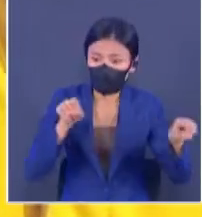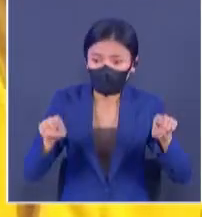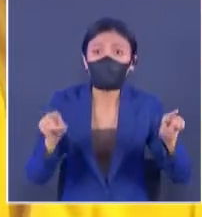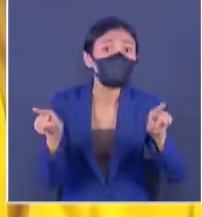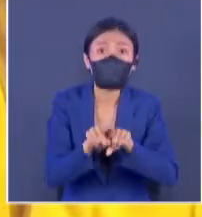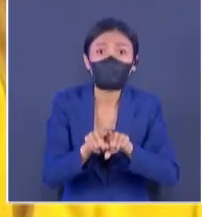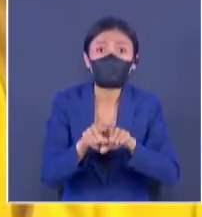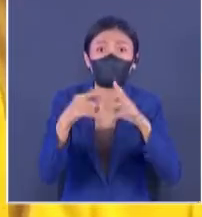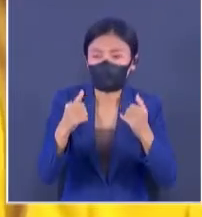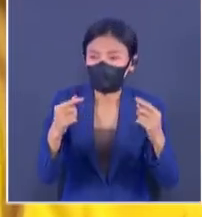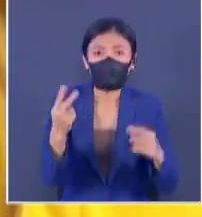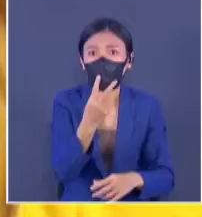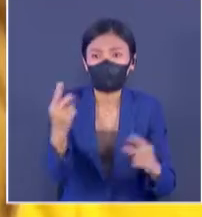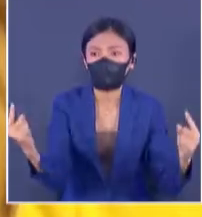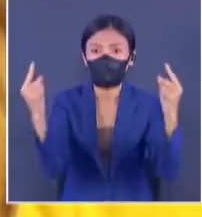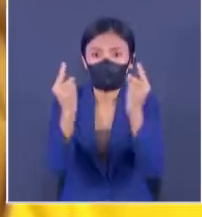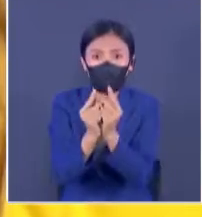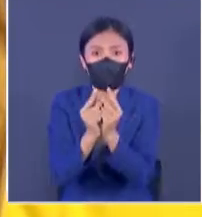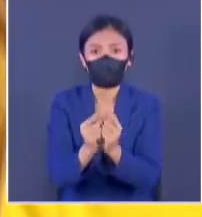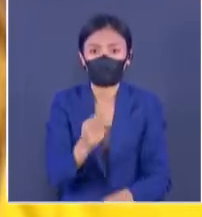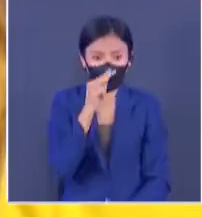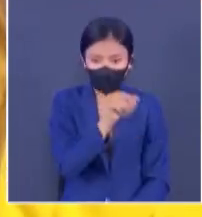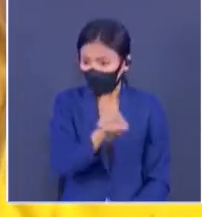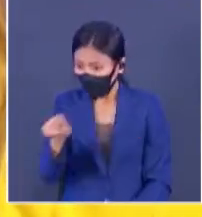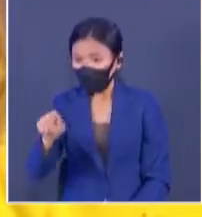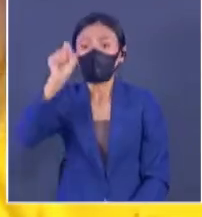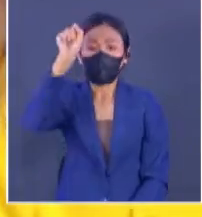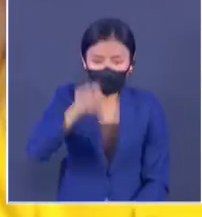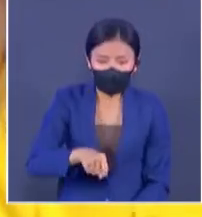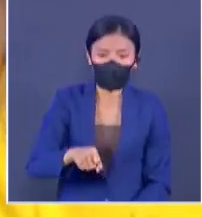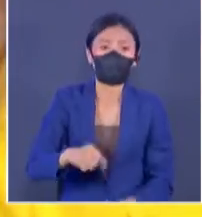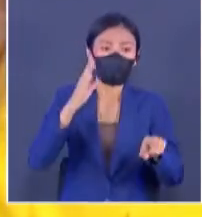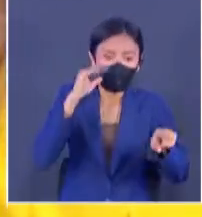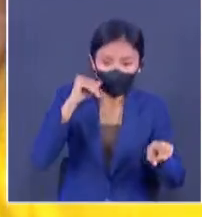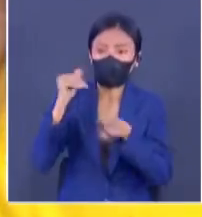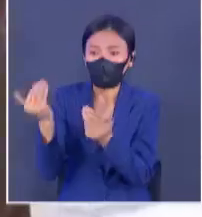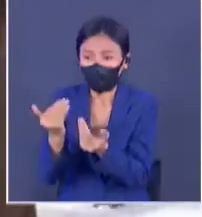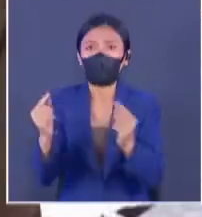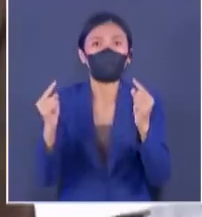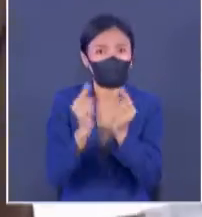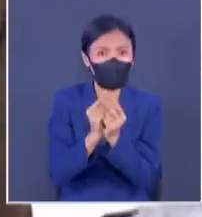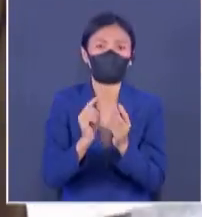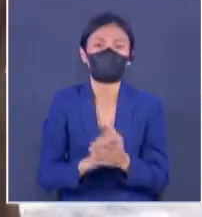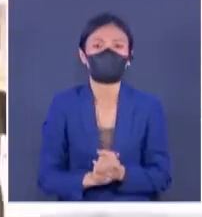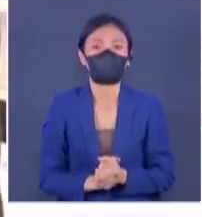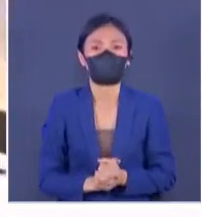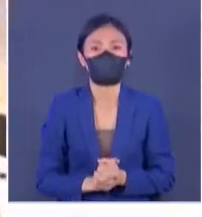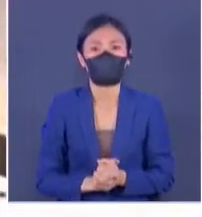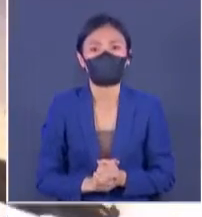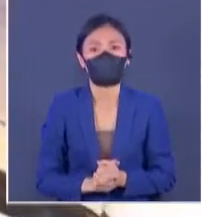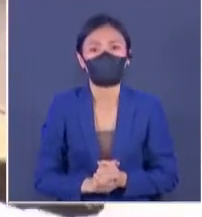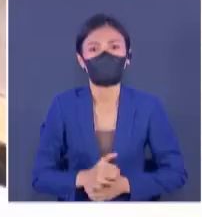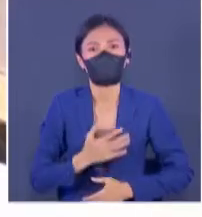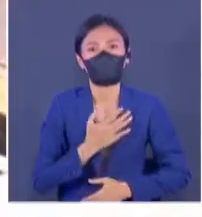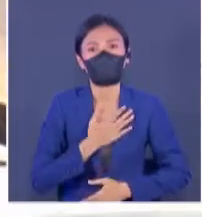จริงๆด้วยทีนี้ไปฟังเสียงของพ่อที่พาลูกมาเจอกันหน่อยนะคะ 20ปีครับ 20ปี